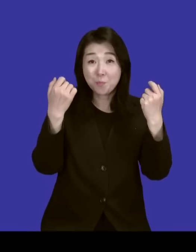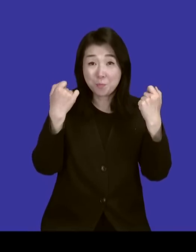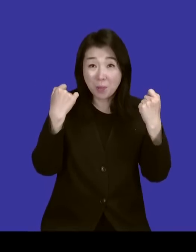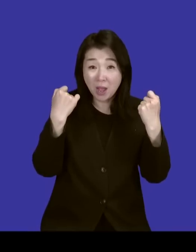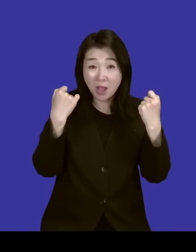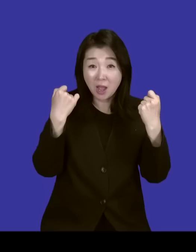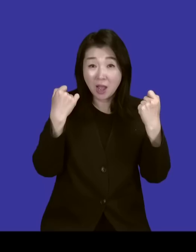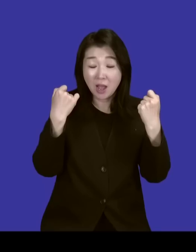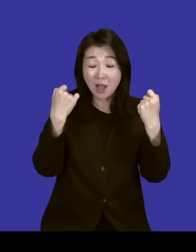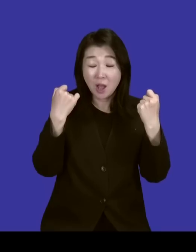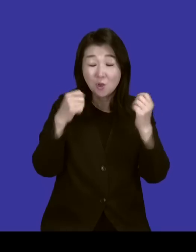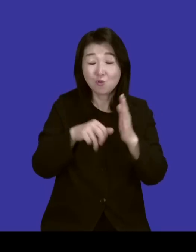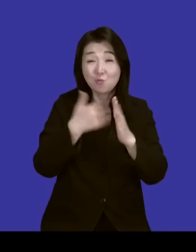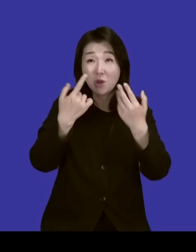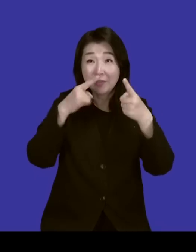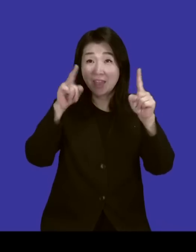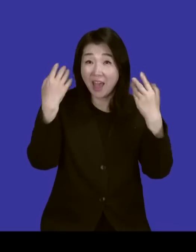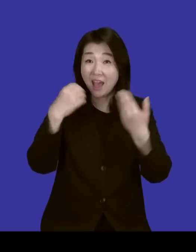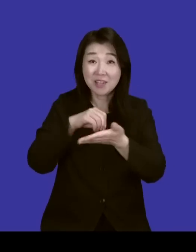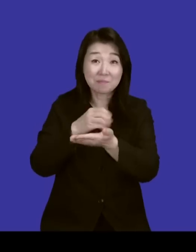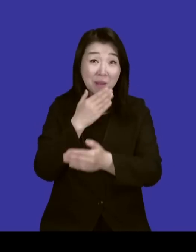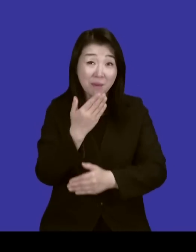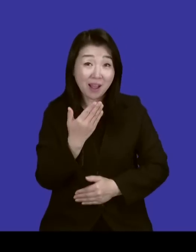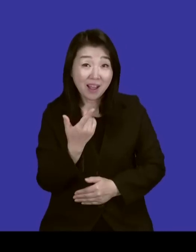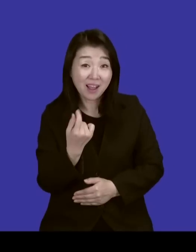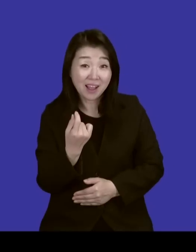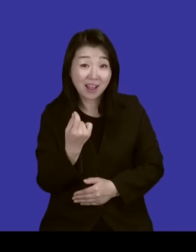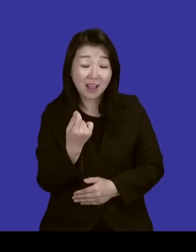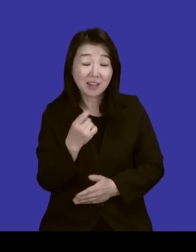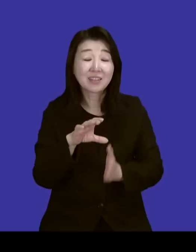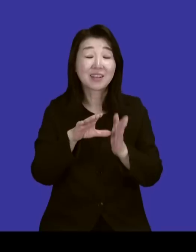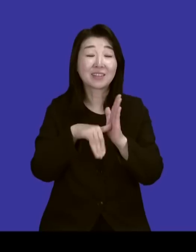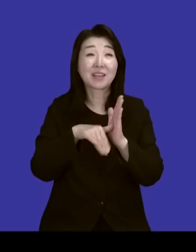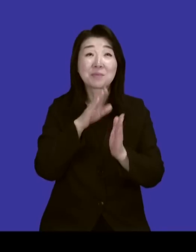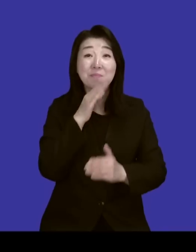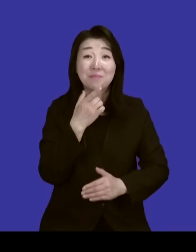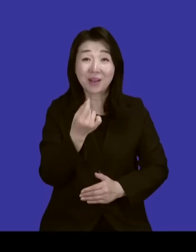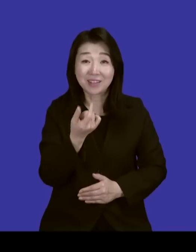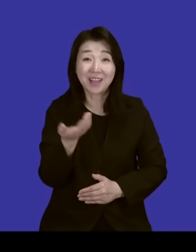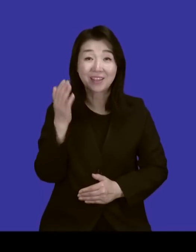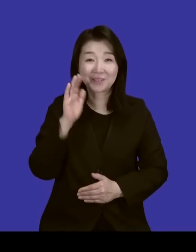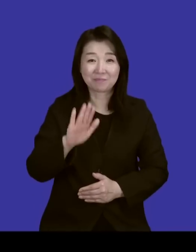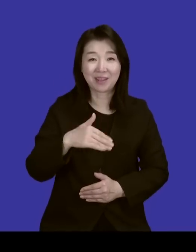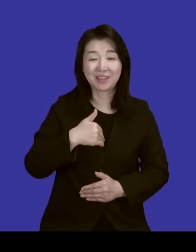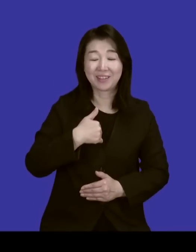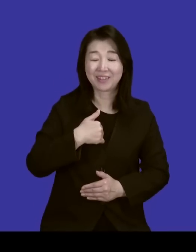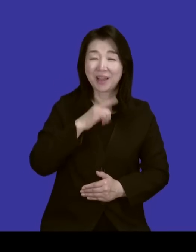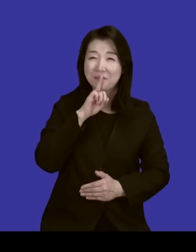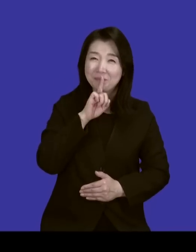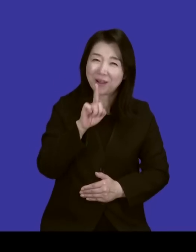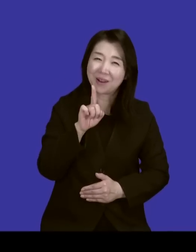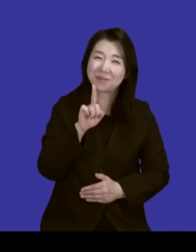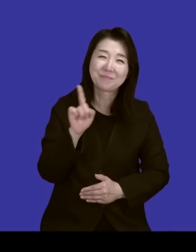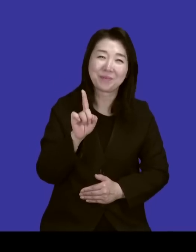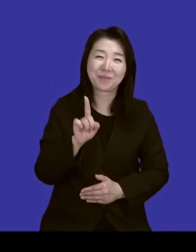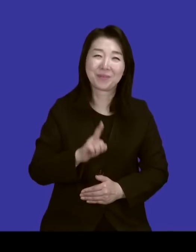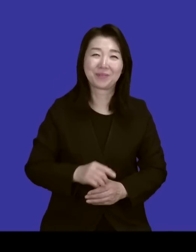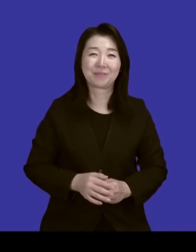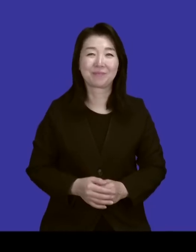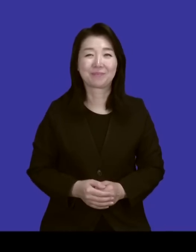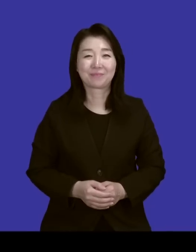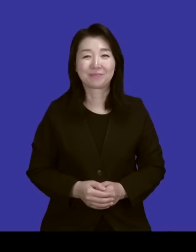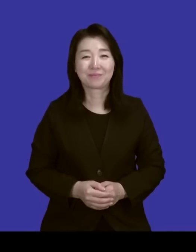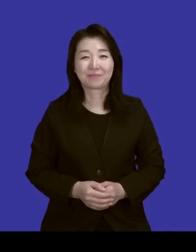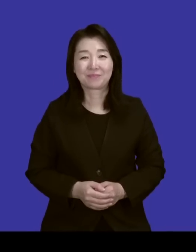가는 거 아니에요? 그 코스였죠, 코스. 어떻게 그렇게 돼야 정상인데 네, 네, 네. 뭐 제 변명일지 모르지만